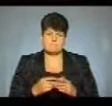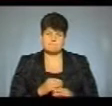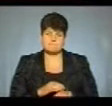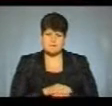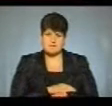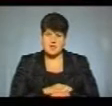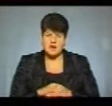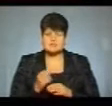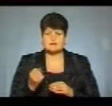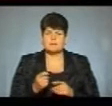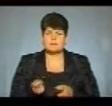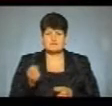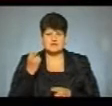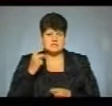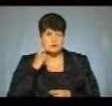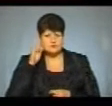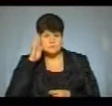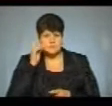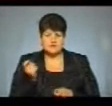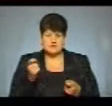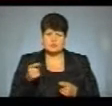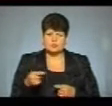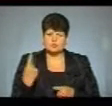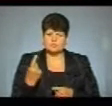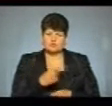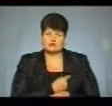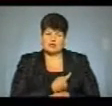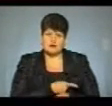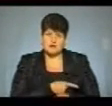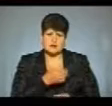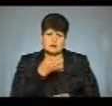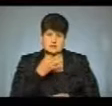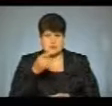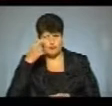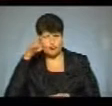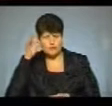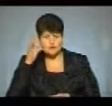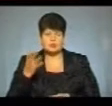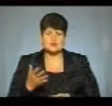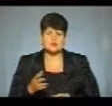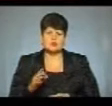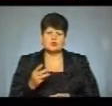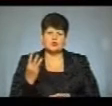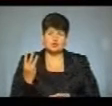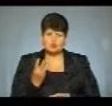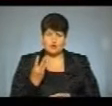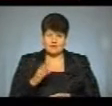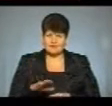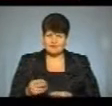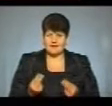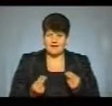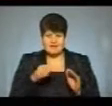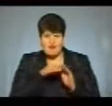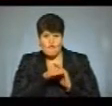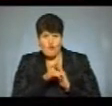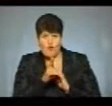Миколу Трофимчука привезли до Тернопільської обласної дитячої лікарні. Як нам повідомив інспектор поліції Микола Подлецький, троє однолітків гралися у